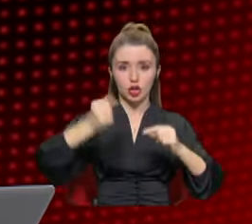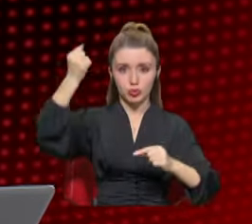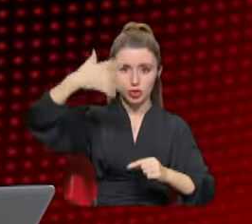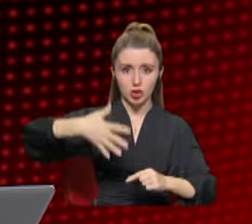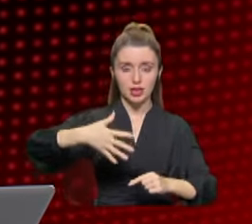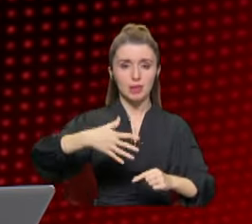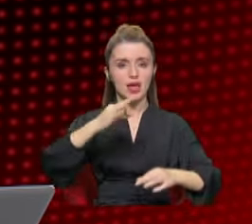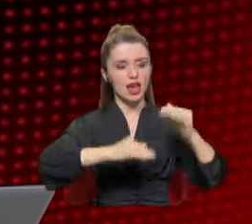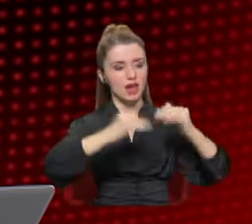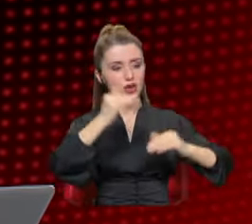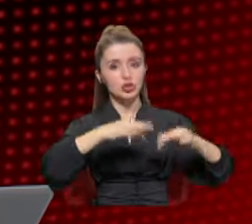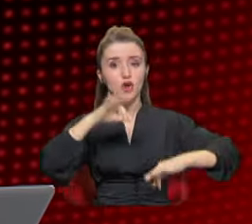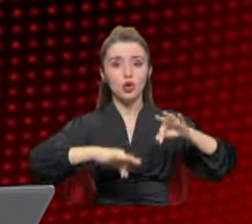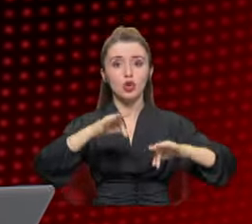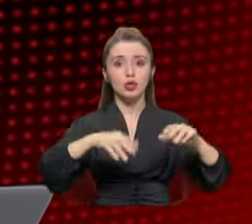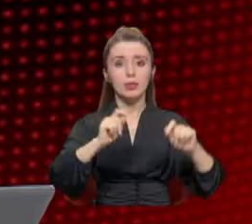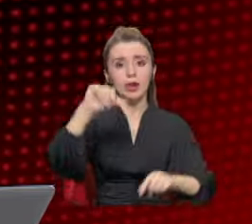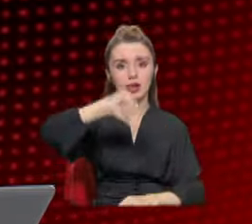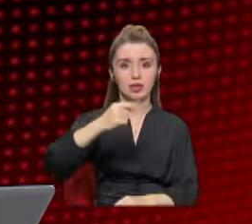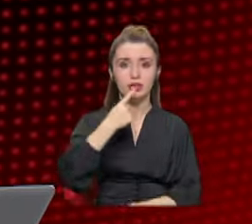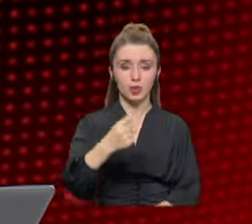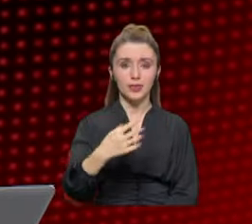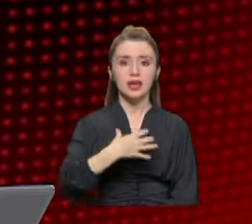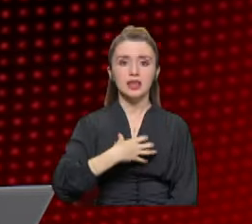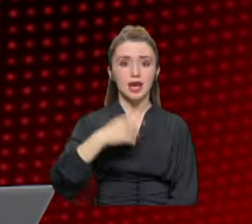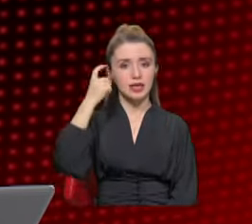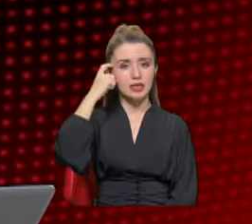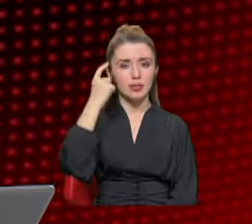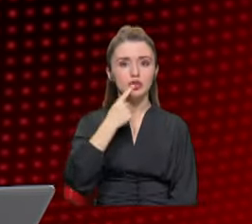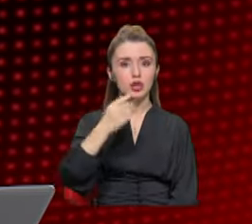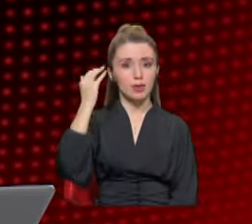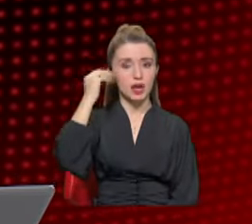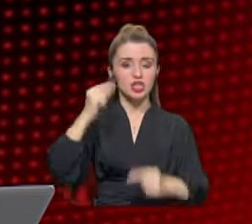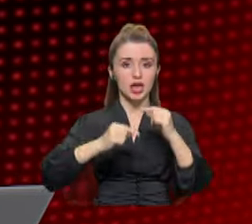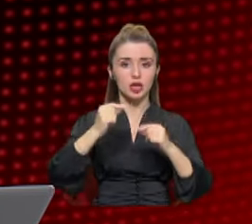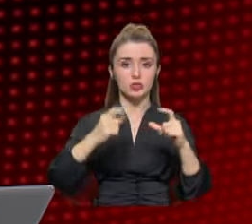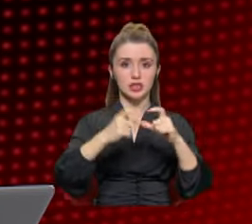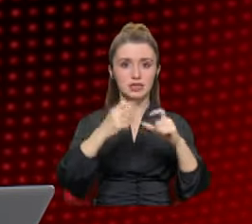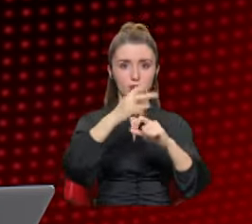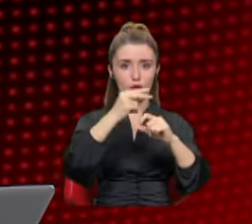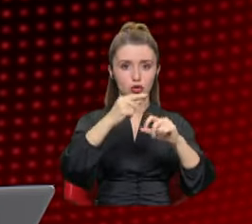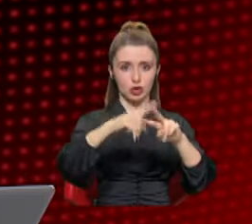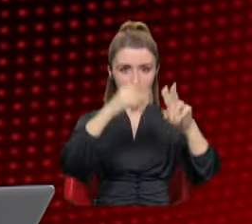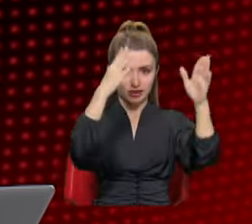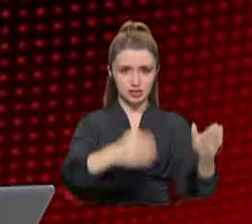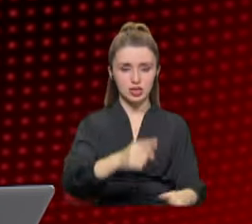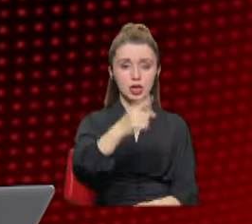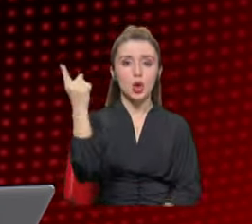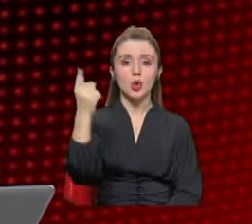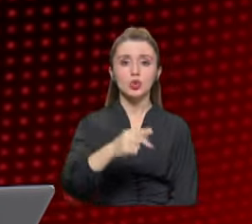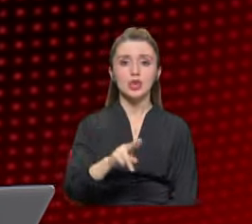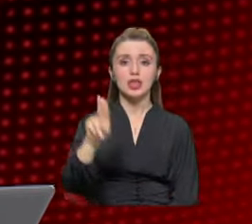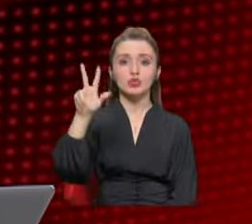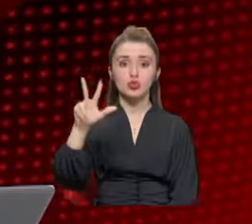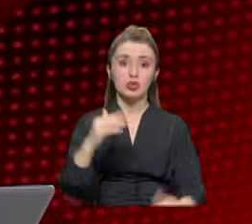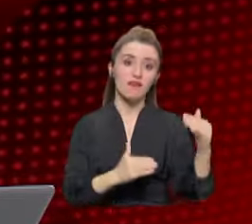enflasyonda kontrolü kaybettiğini söylemiş. Ve kendi tahminini söyleyeyim baş ekonomist Gizem Öztok Altınsaç'ın